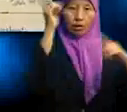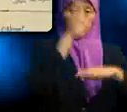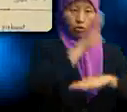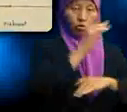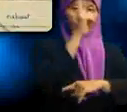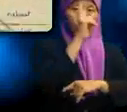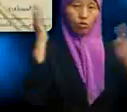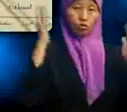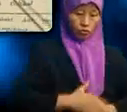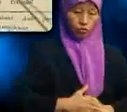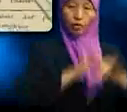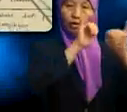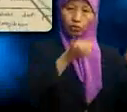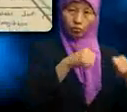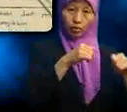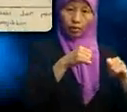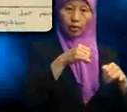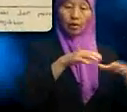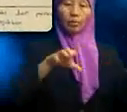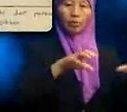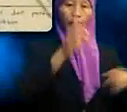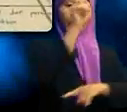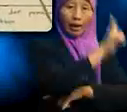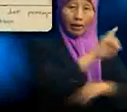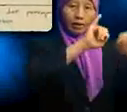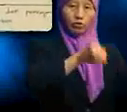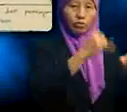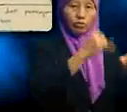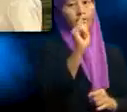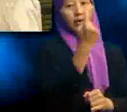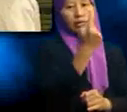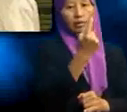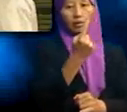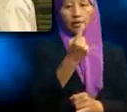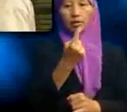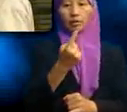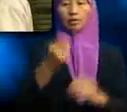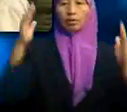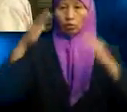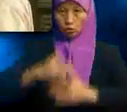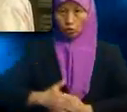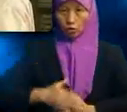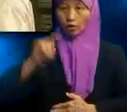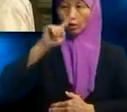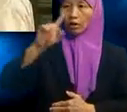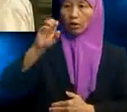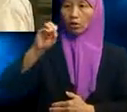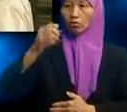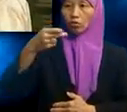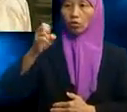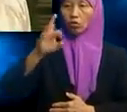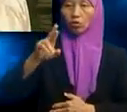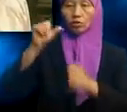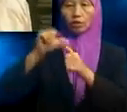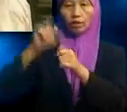Jumaat hanya dilakukan pada hari Jumaat saja. Tetapi solat Zuhur dilakukan pada